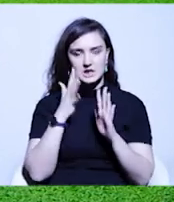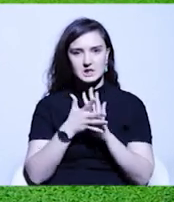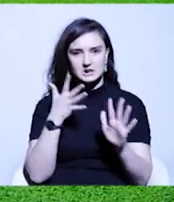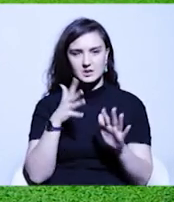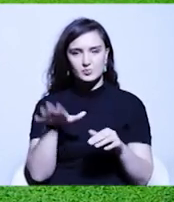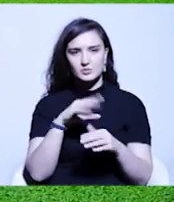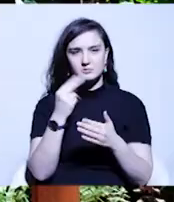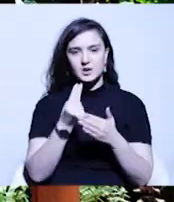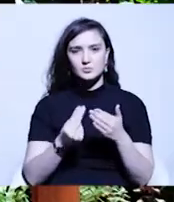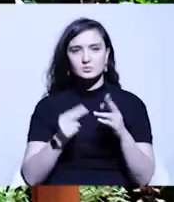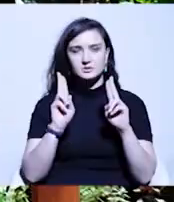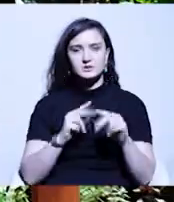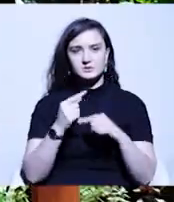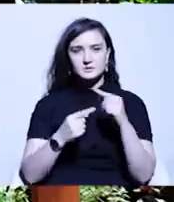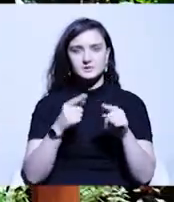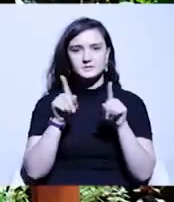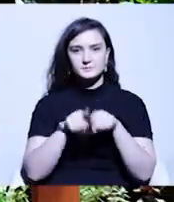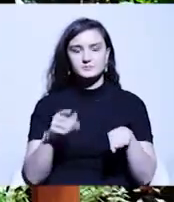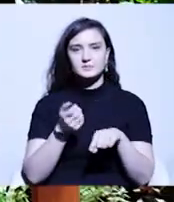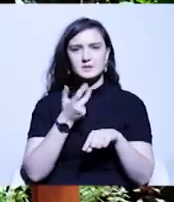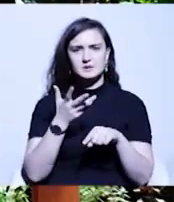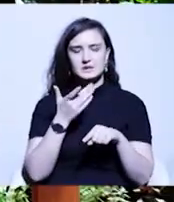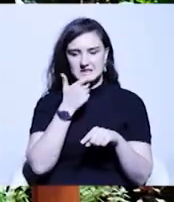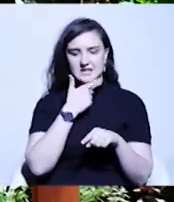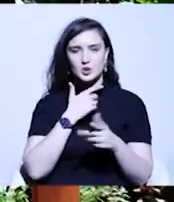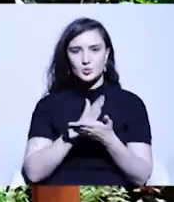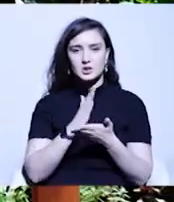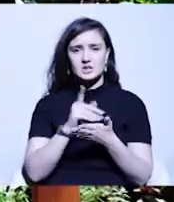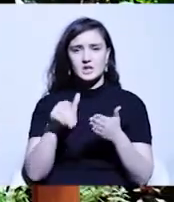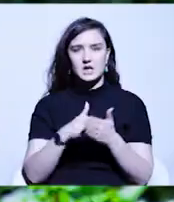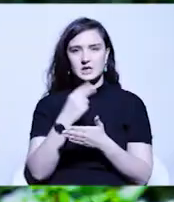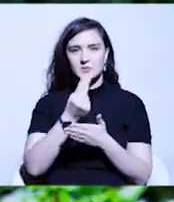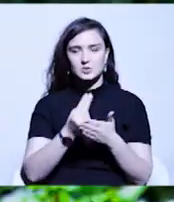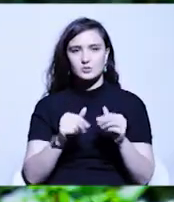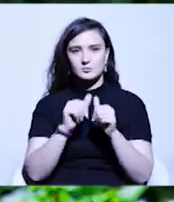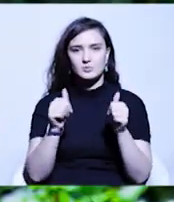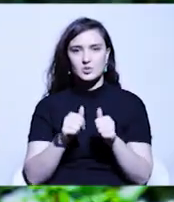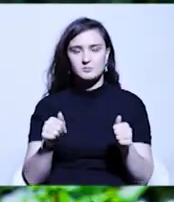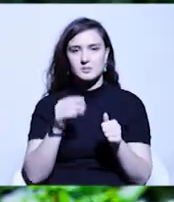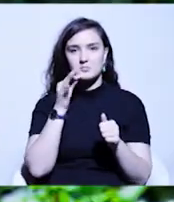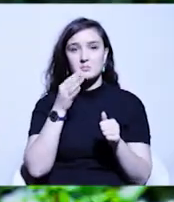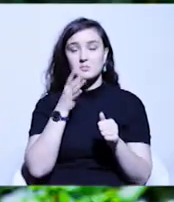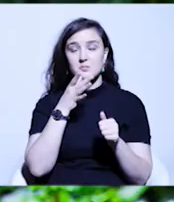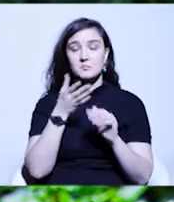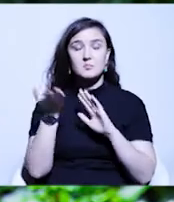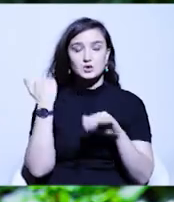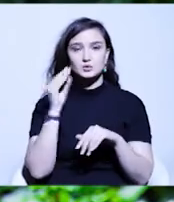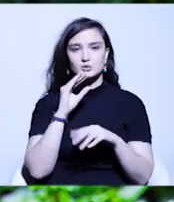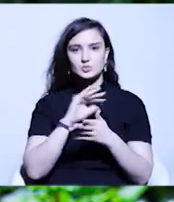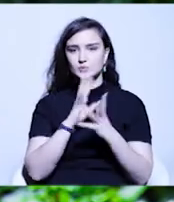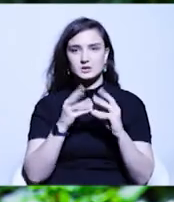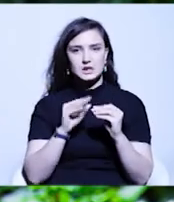გააზრებული ეს მხატვრული ტრადიციები, ასევე რამდენად ესთეტიკურია ის ახალი მხატვრული ფორმა, თუნდაც მაშინ, როდესაც